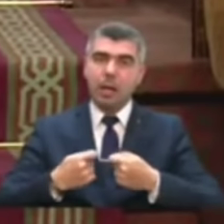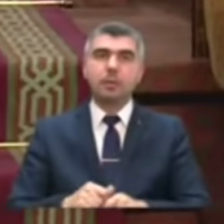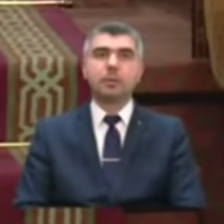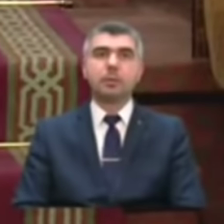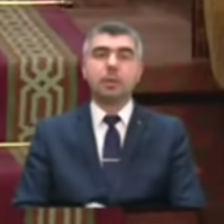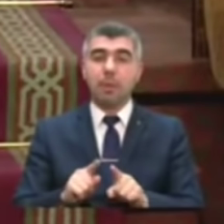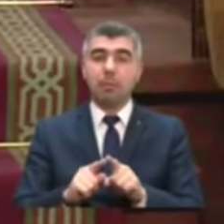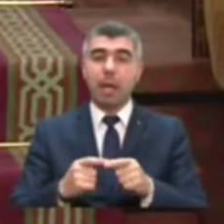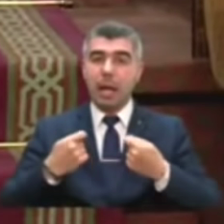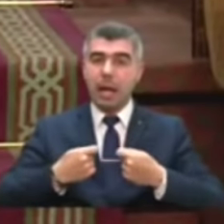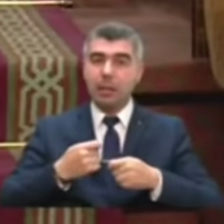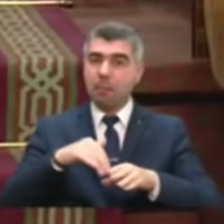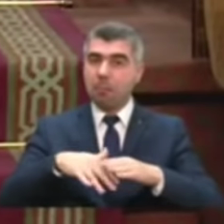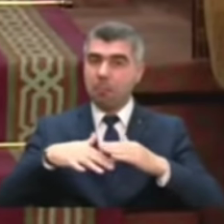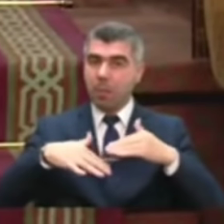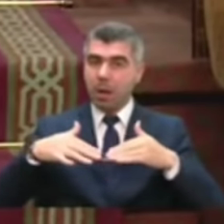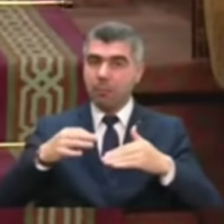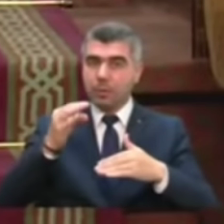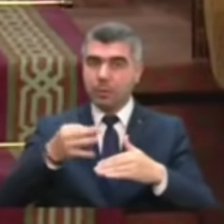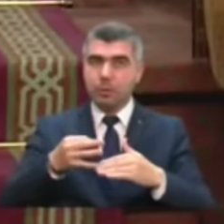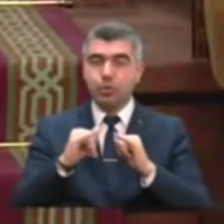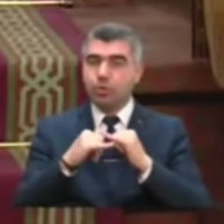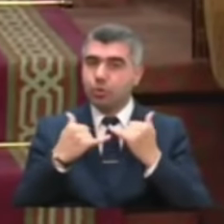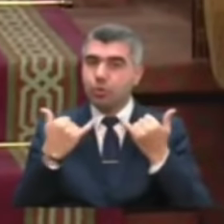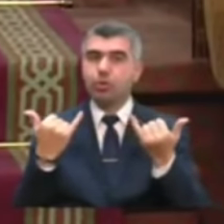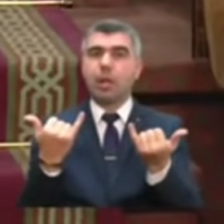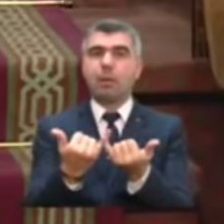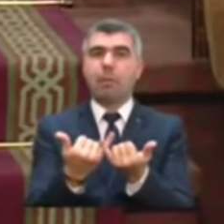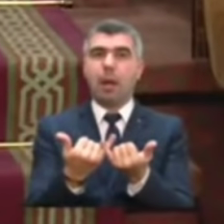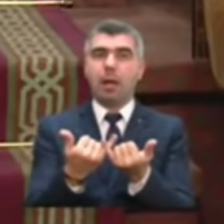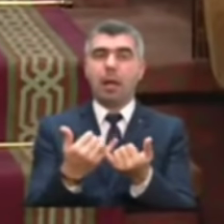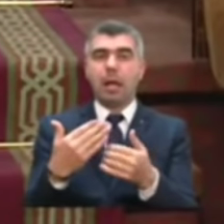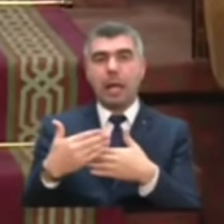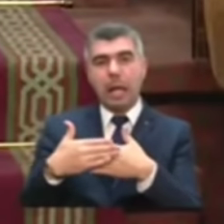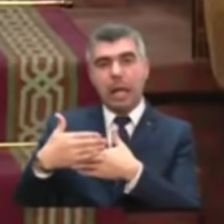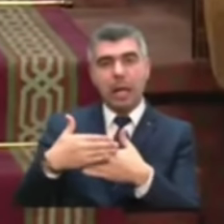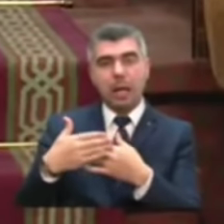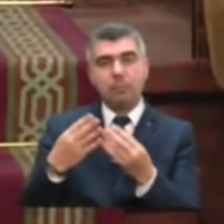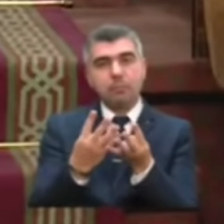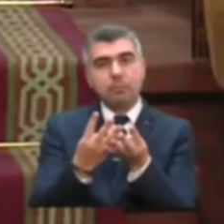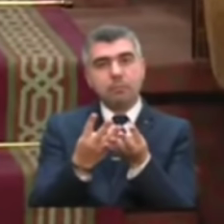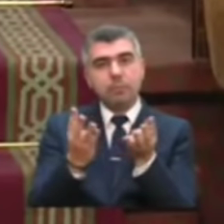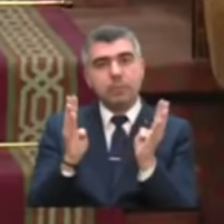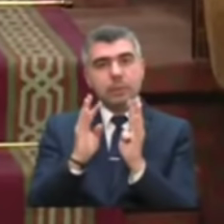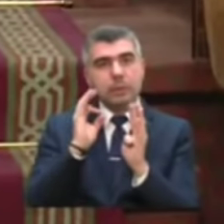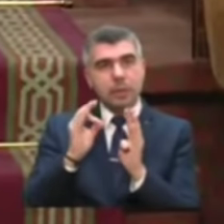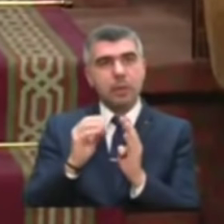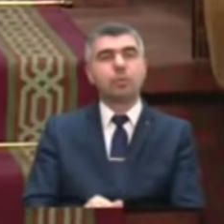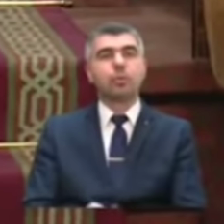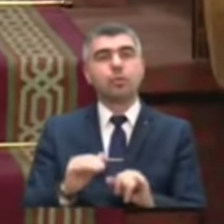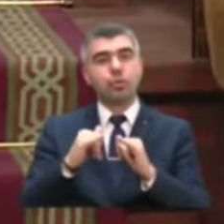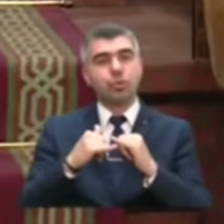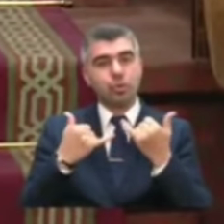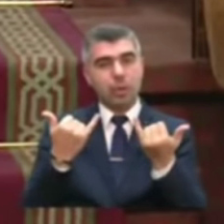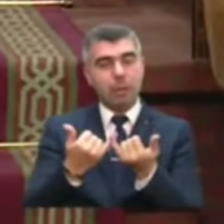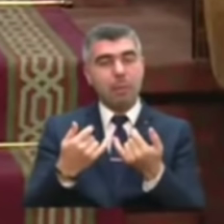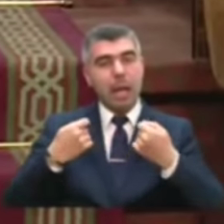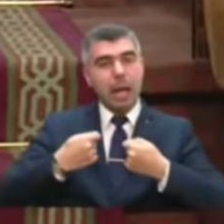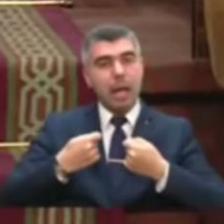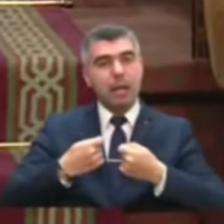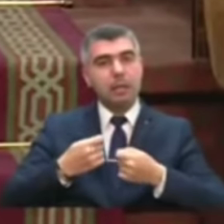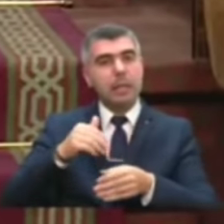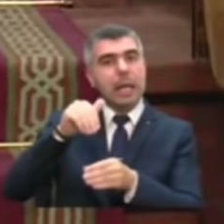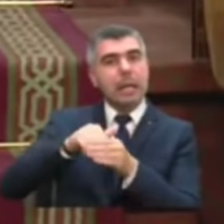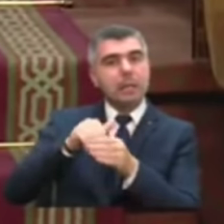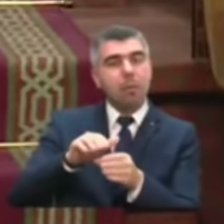رئيس المجلس يعقد في أقرب الآجال واحد الندوة ديال الرؤساء، أو على الأقل اجتماع مع رؤساء الفرق المجموعة